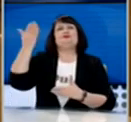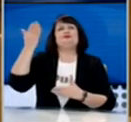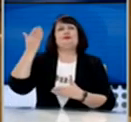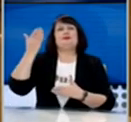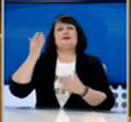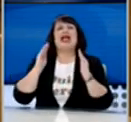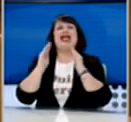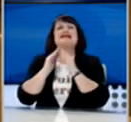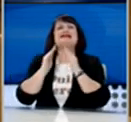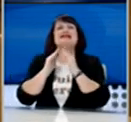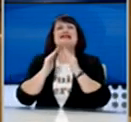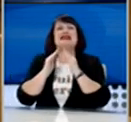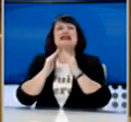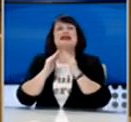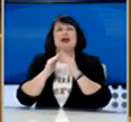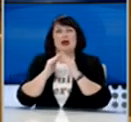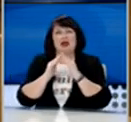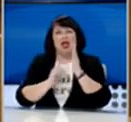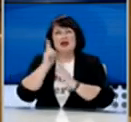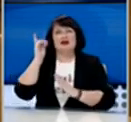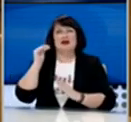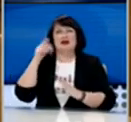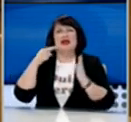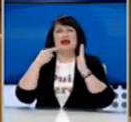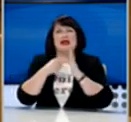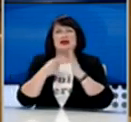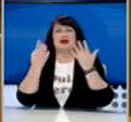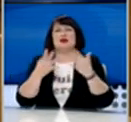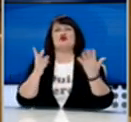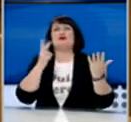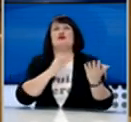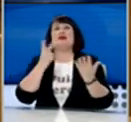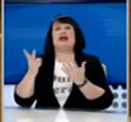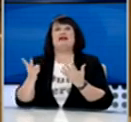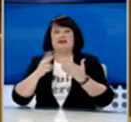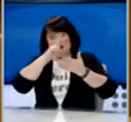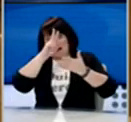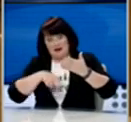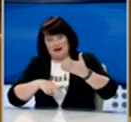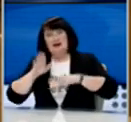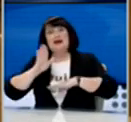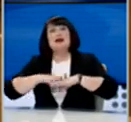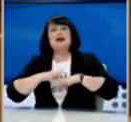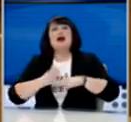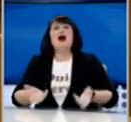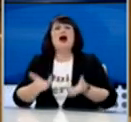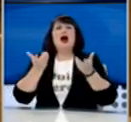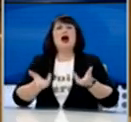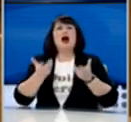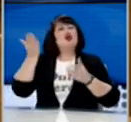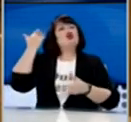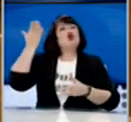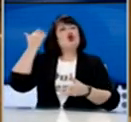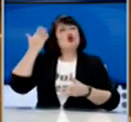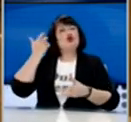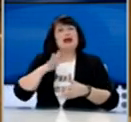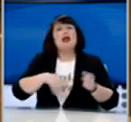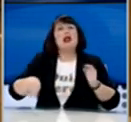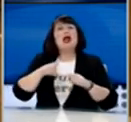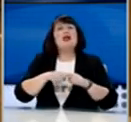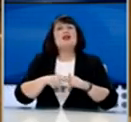εστία της 11ης ιουλίου 1977 και διαβάζουμε ποια ήταν τα αίτια του καύσος εκείνη την εποχή στην